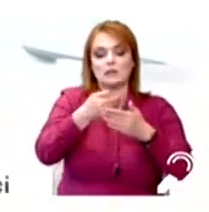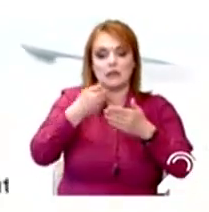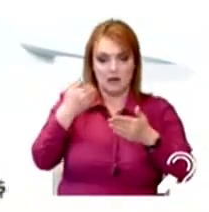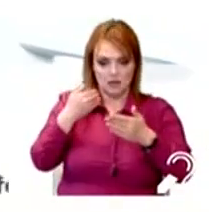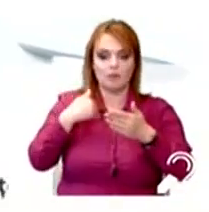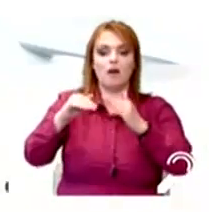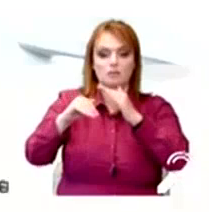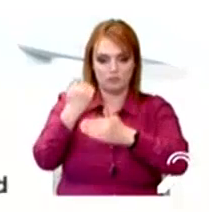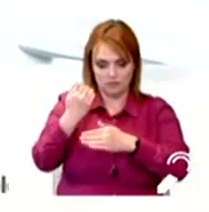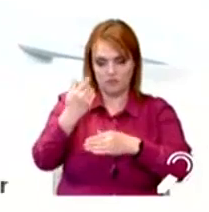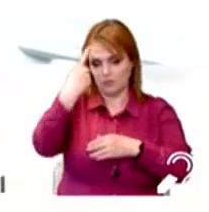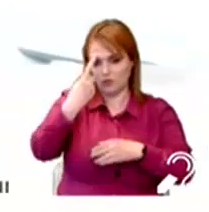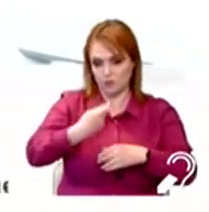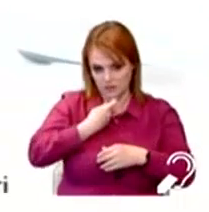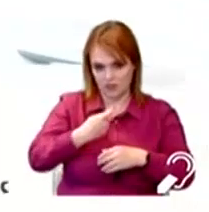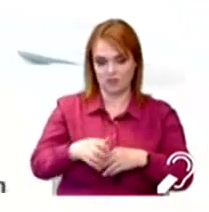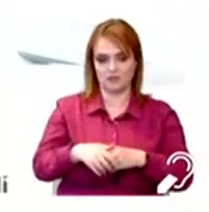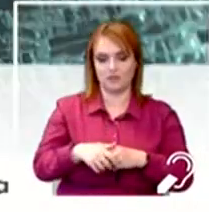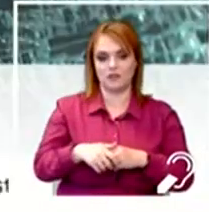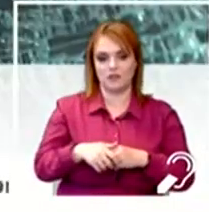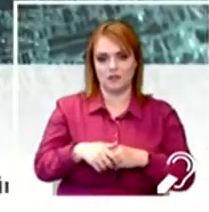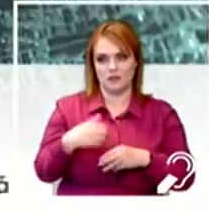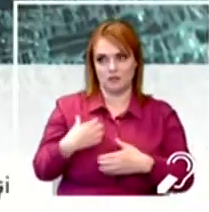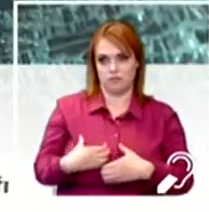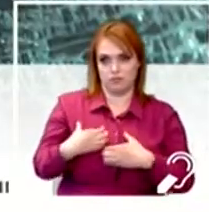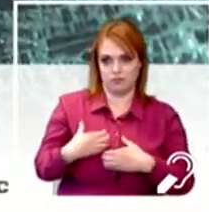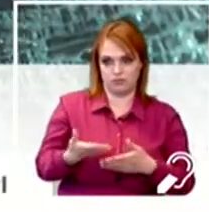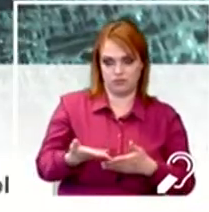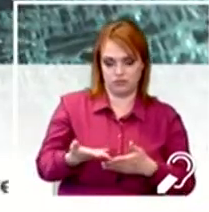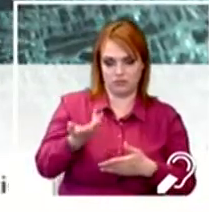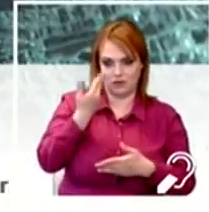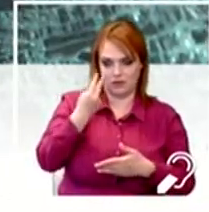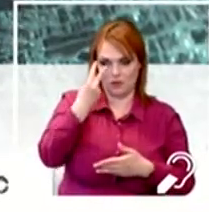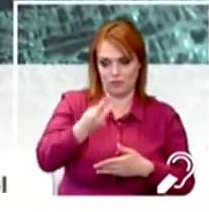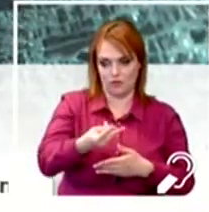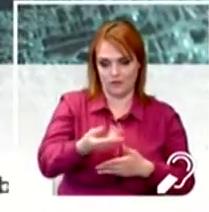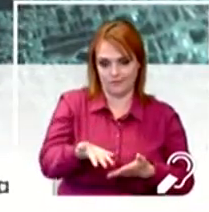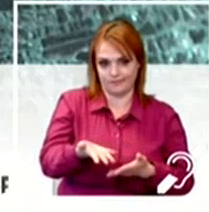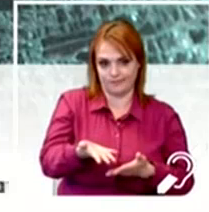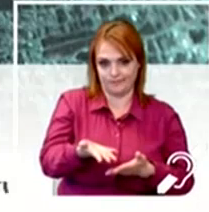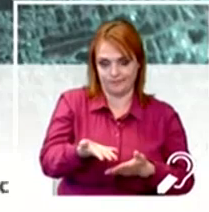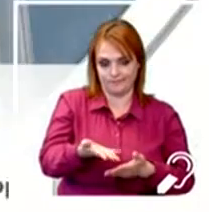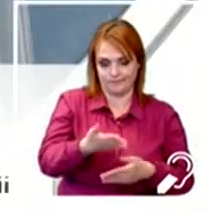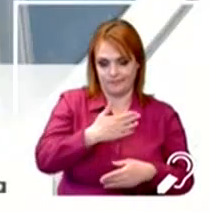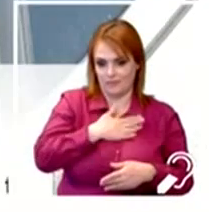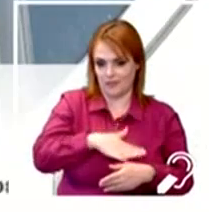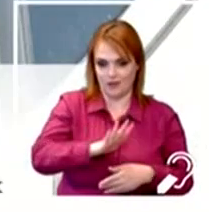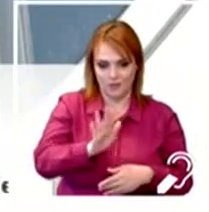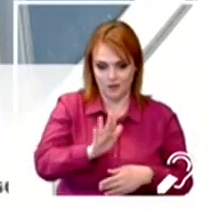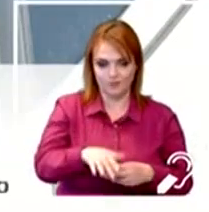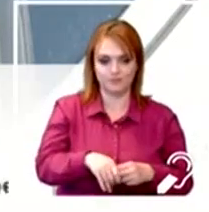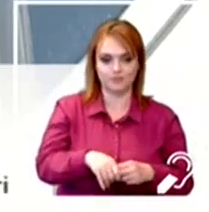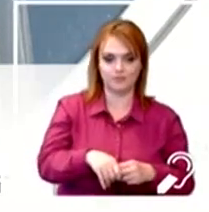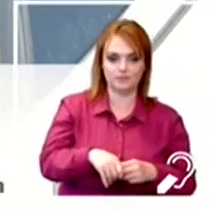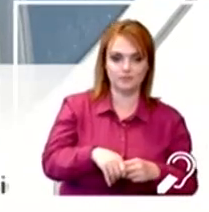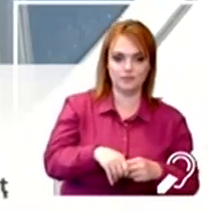poze, erau deja lume ieșise, am ieșit și eu și am văzut. Și normal că am avut emoții negative, de la mine